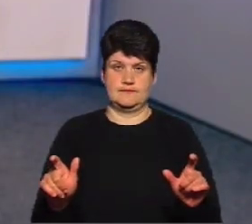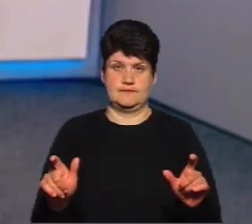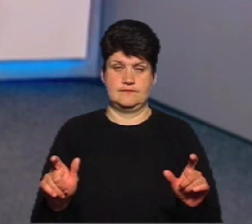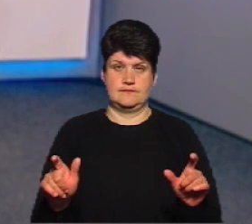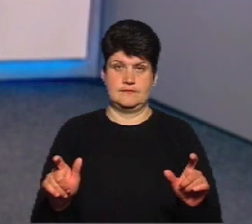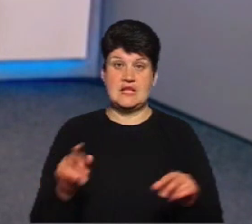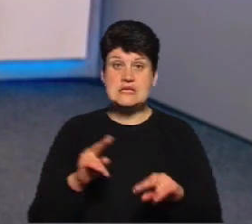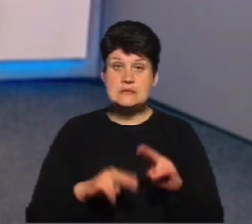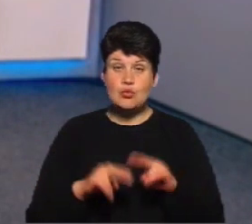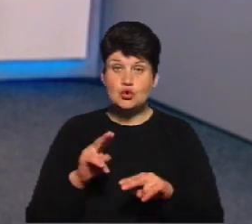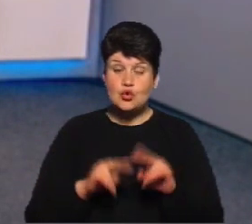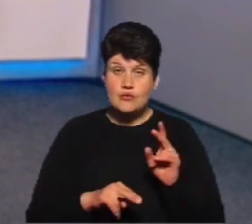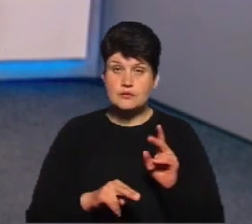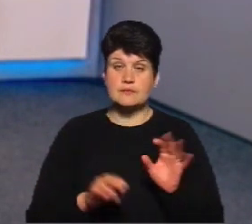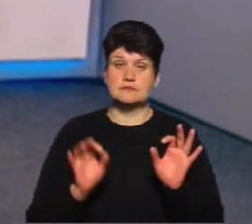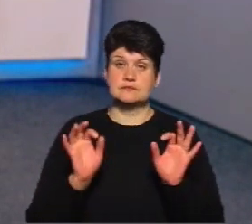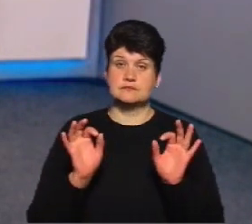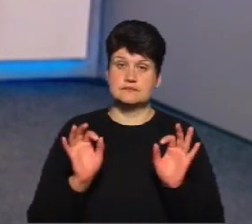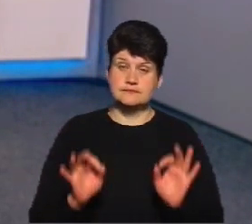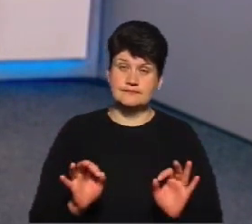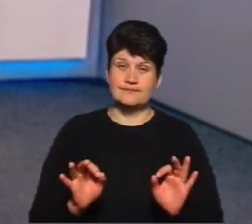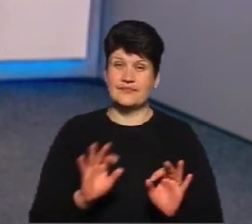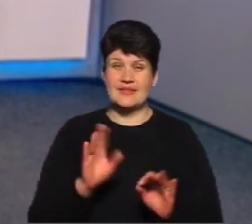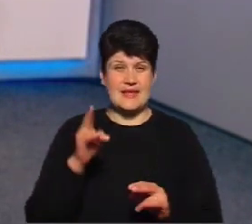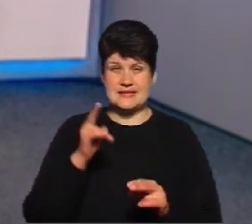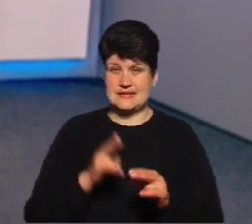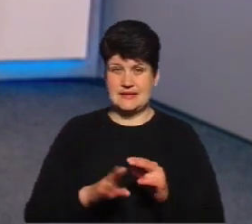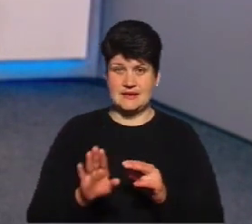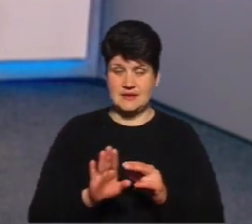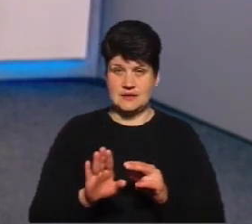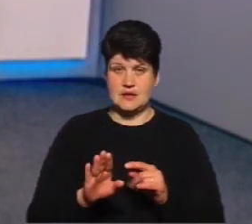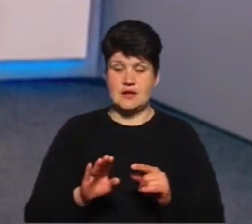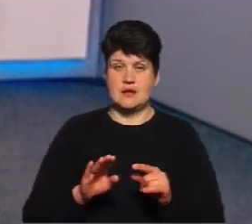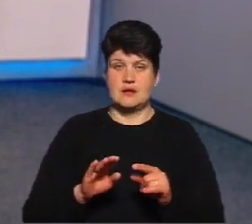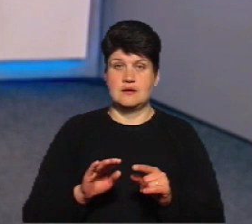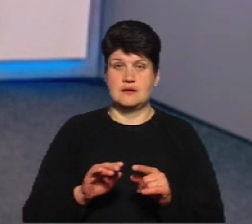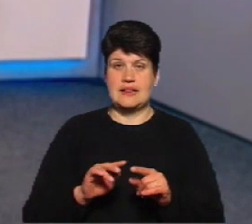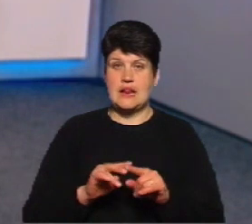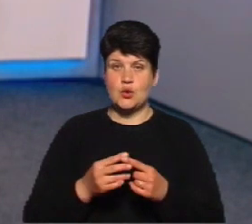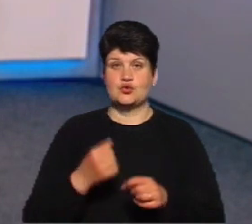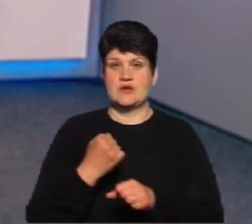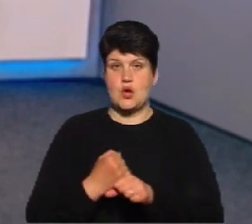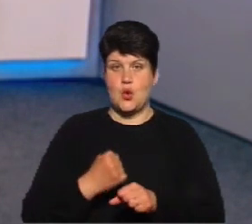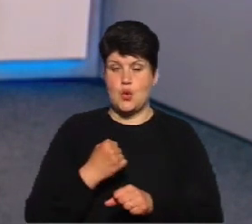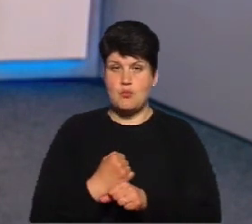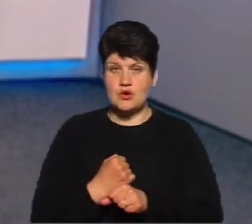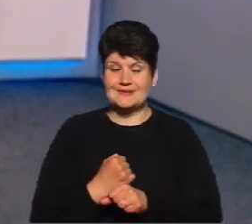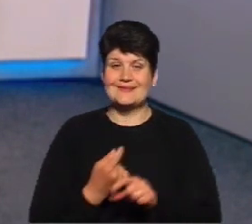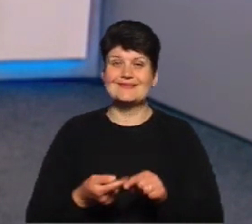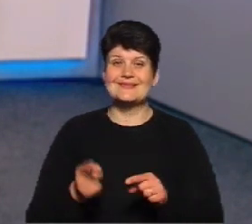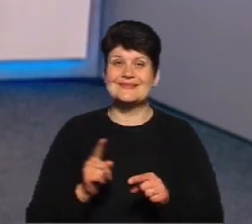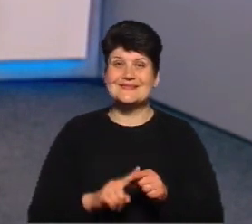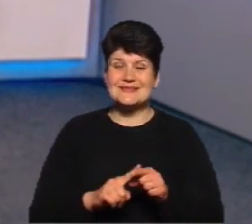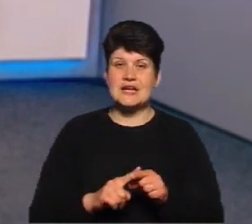Збудовано, щоправда, не завершено пусконалагоджувальні ще роботи. Це в